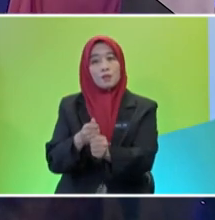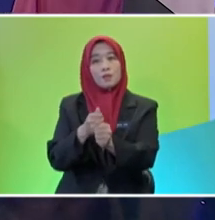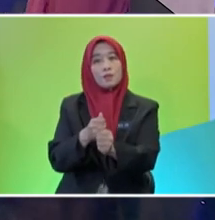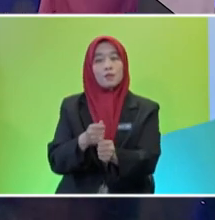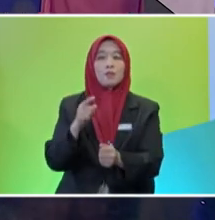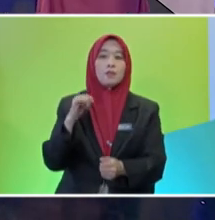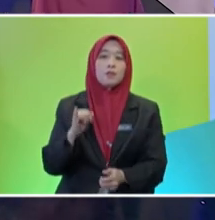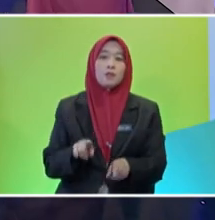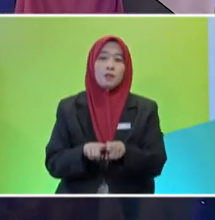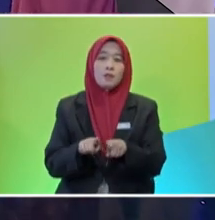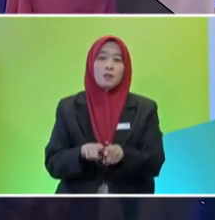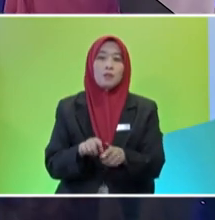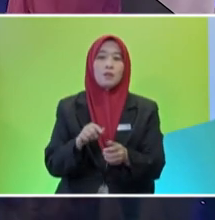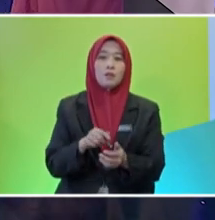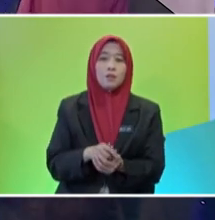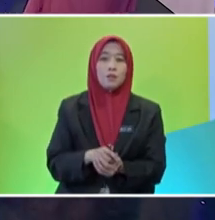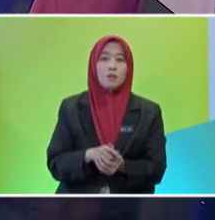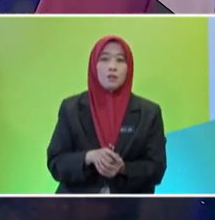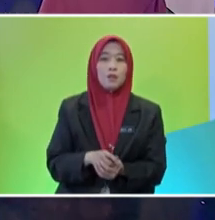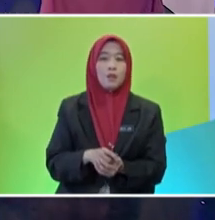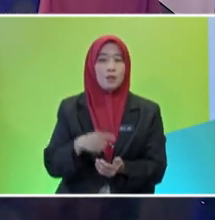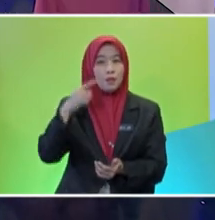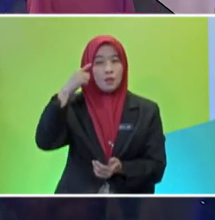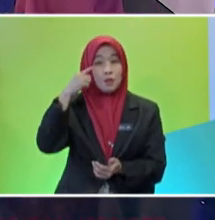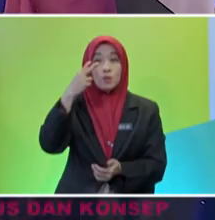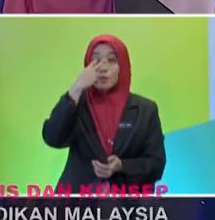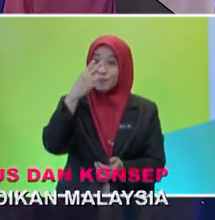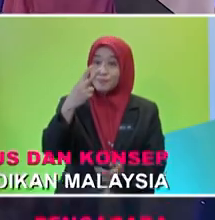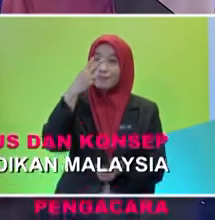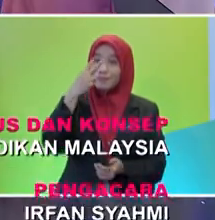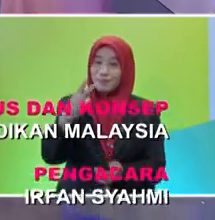pergerakan. Untuk